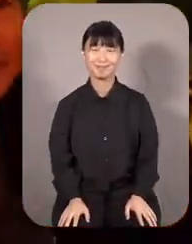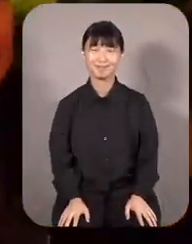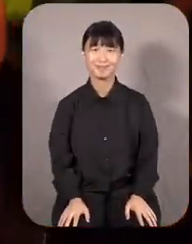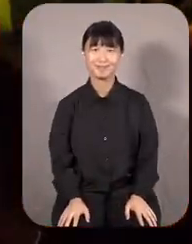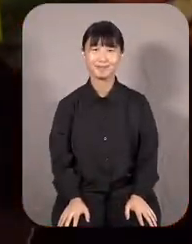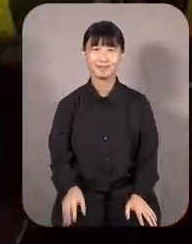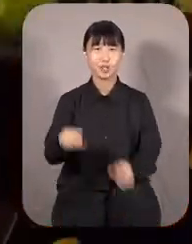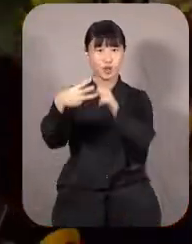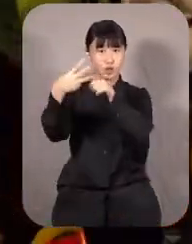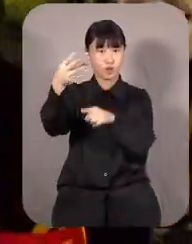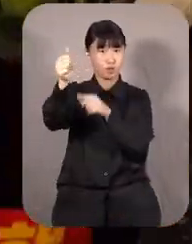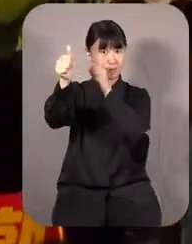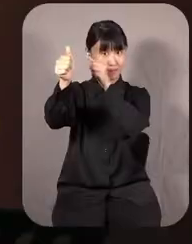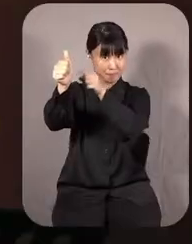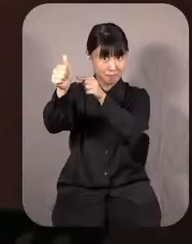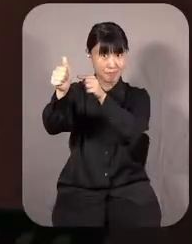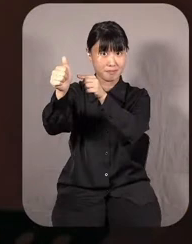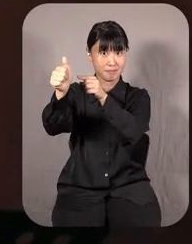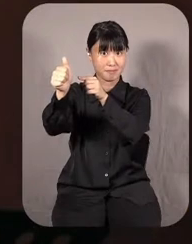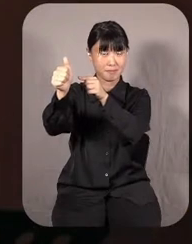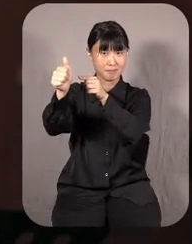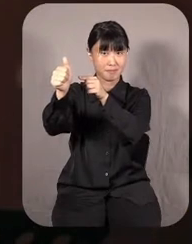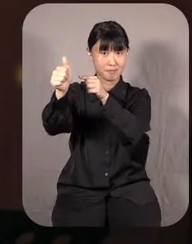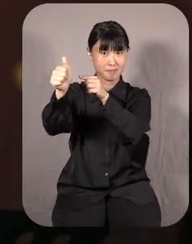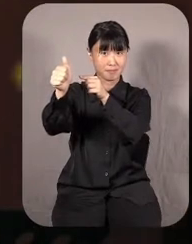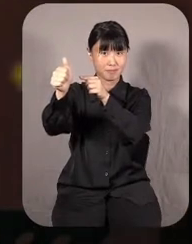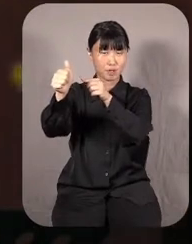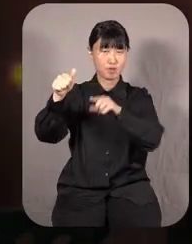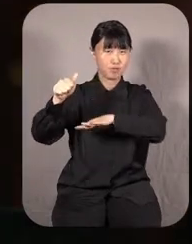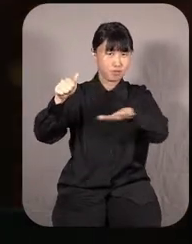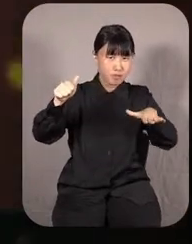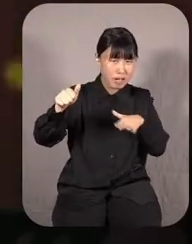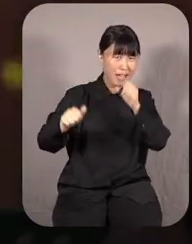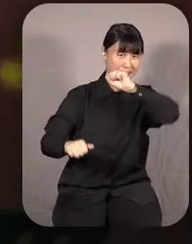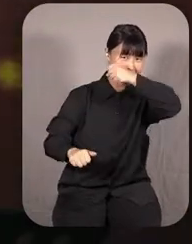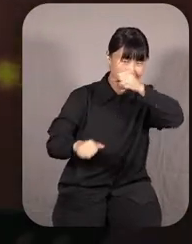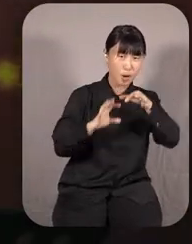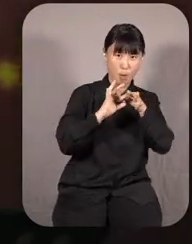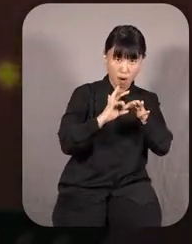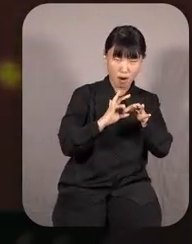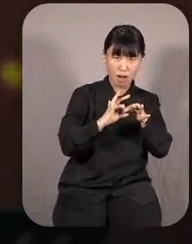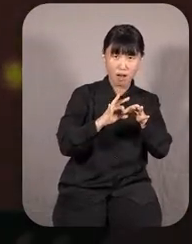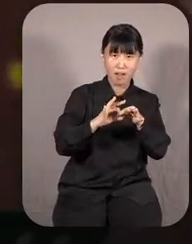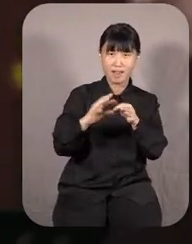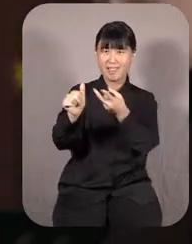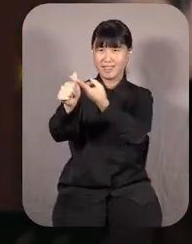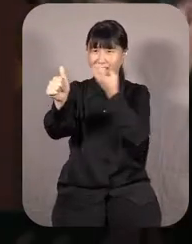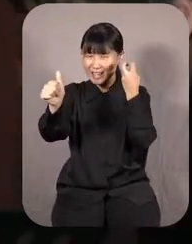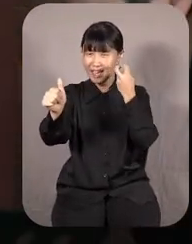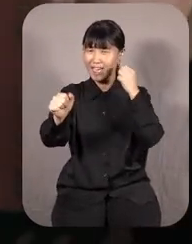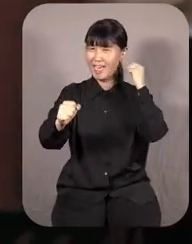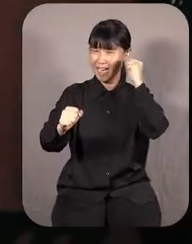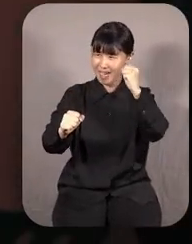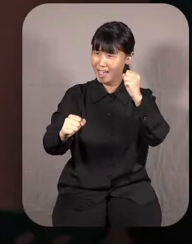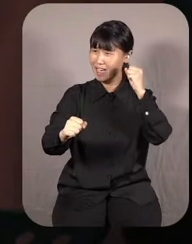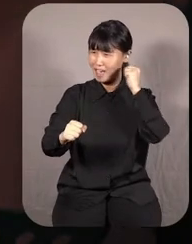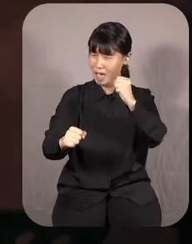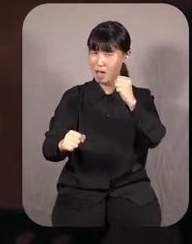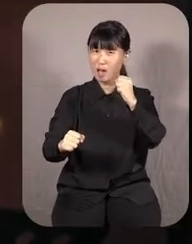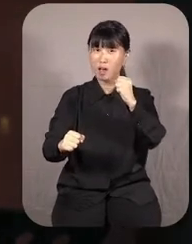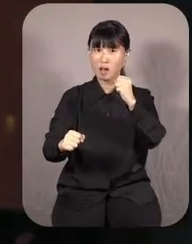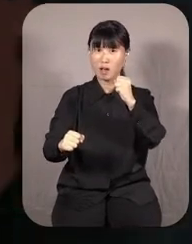그리고 윤석열은 우리 국민들이 예산안 문제 때문에 탄핵과 퇴진을 요구한다는 식으로 국민들의 뜻과